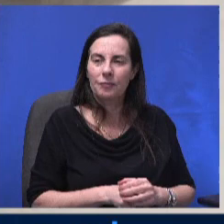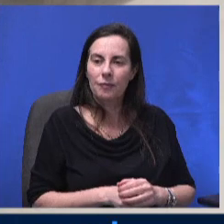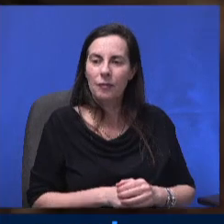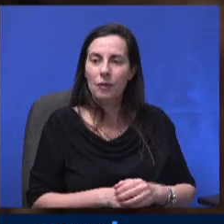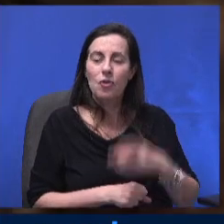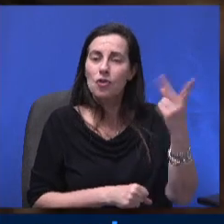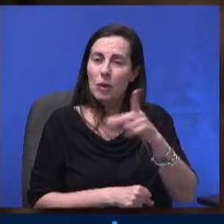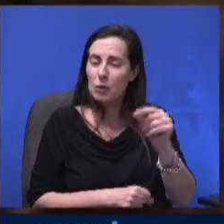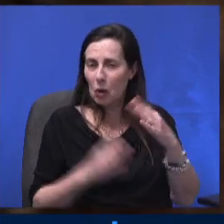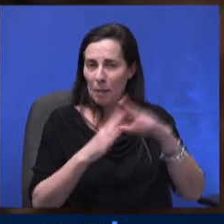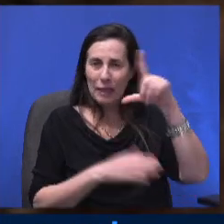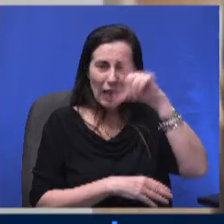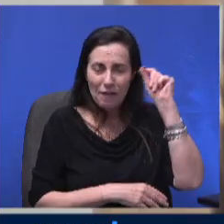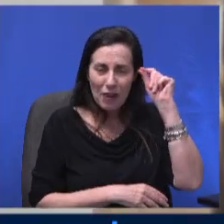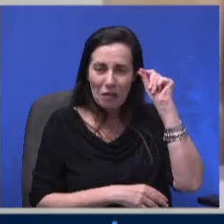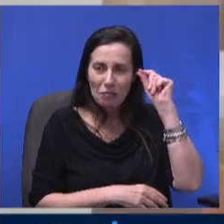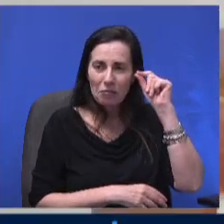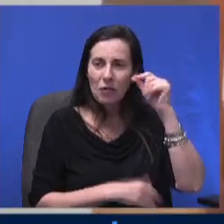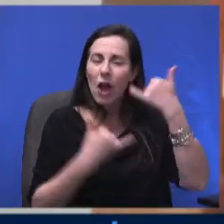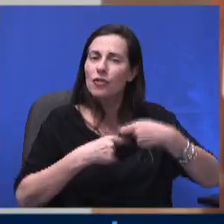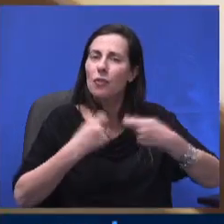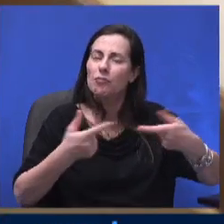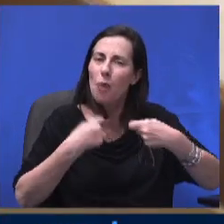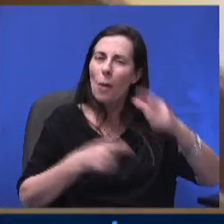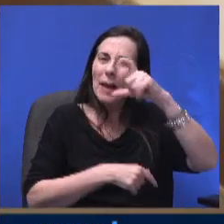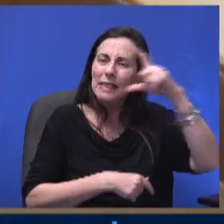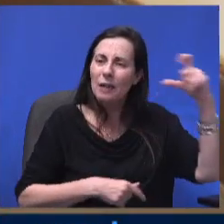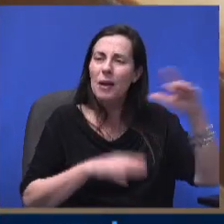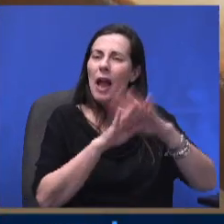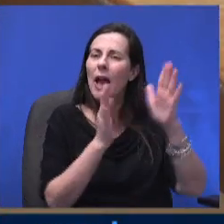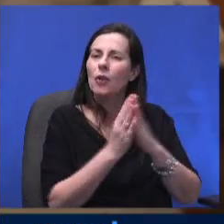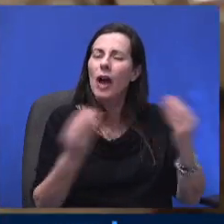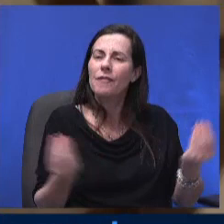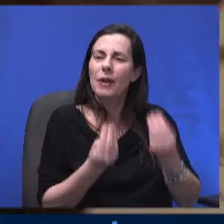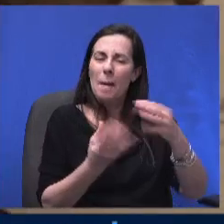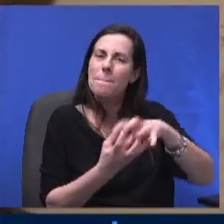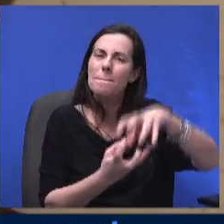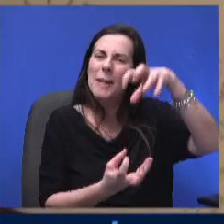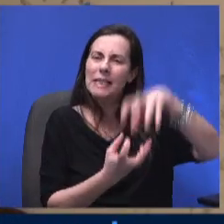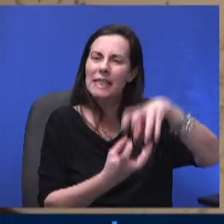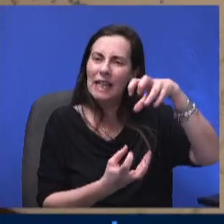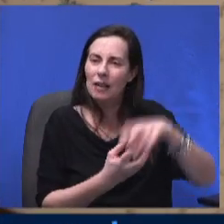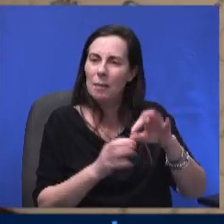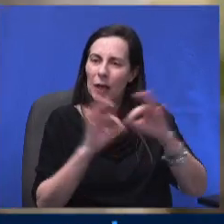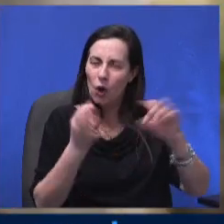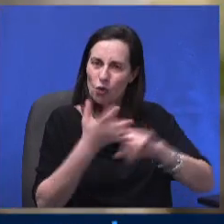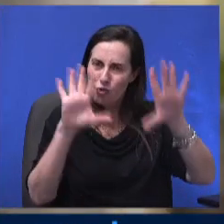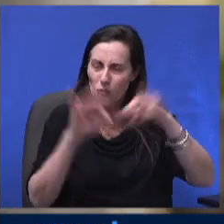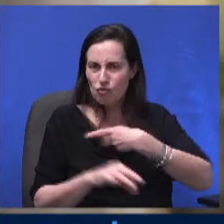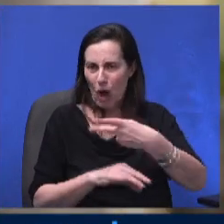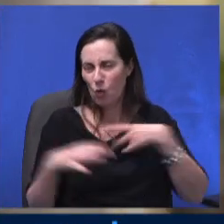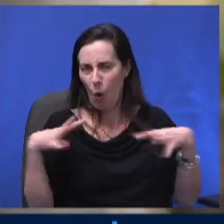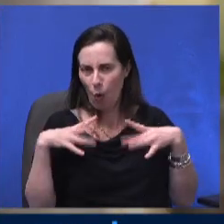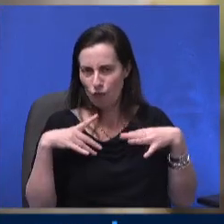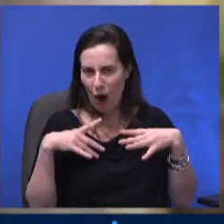אביבי. משפקים כעת באינסטגרם את קו המוצרים שלהם, מציס לי. בתחילת חודש אוקטובר שנינו יצאנו לחל"ת. כשיצאנו